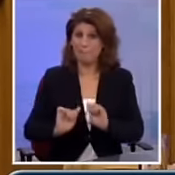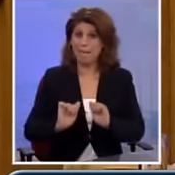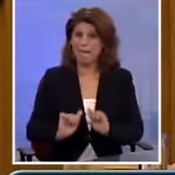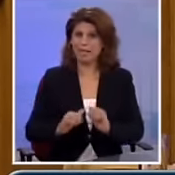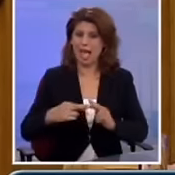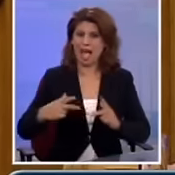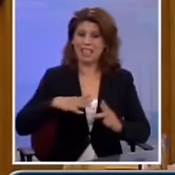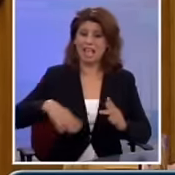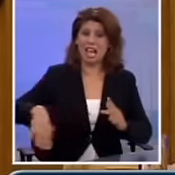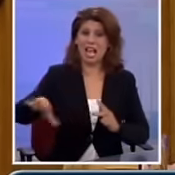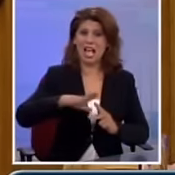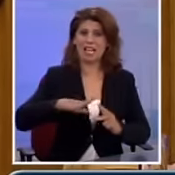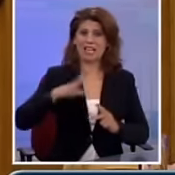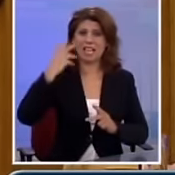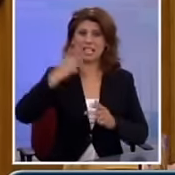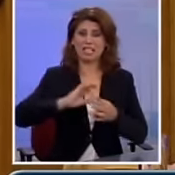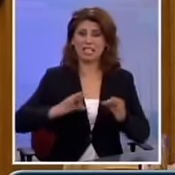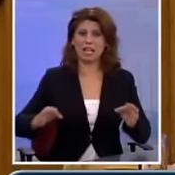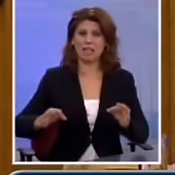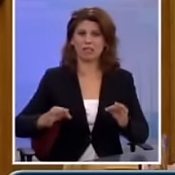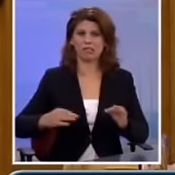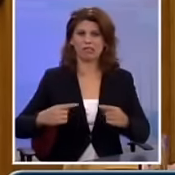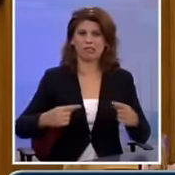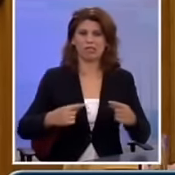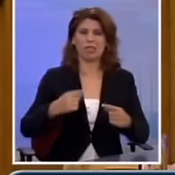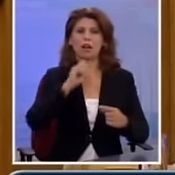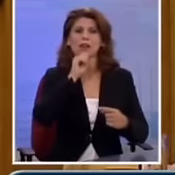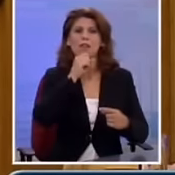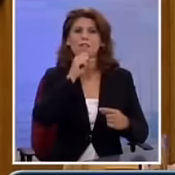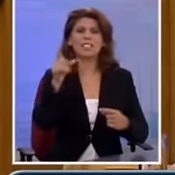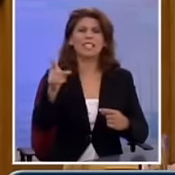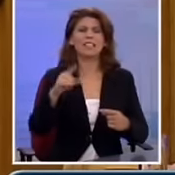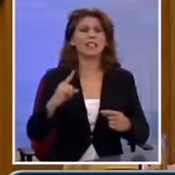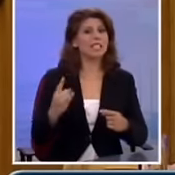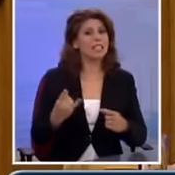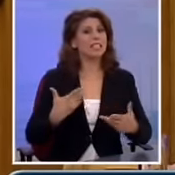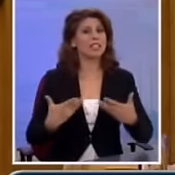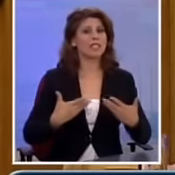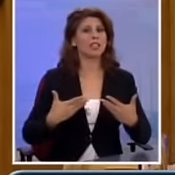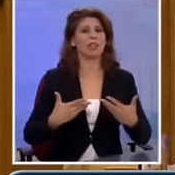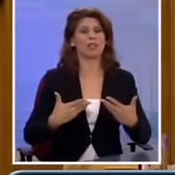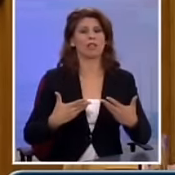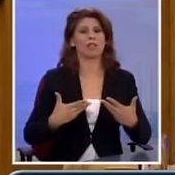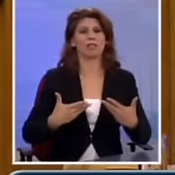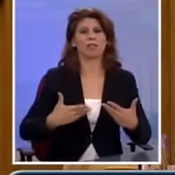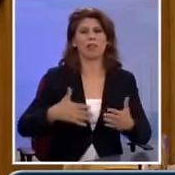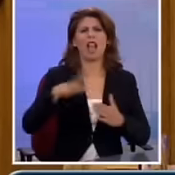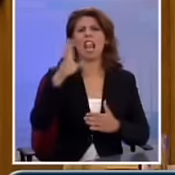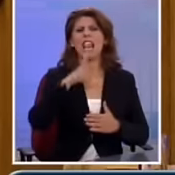αντιλαϊκά σενάρια και ίντριγκες βυζαντινής ή σύγχρονης αγοραίας